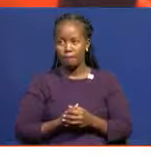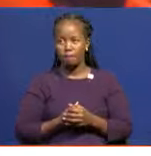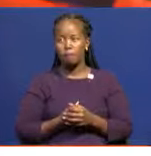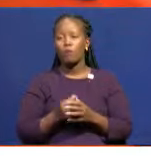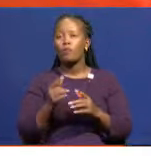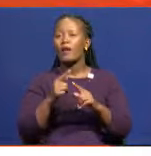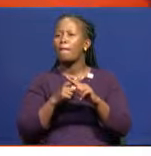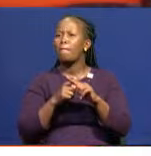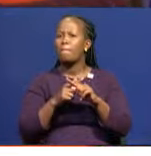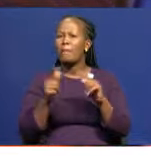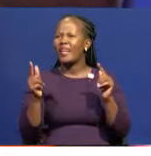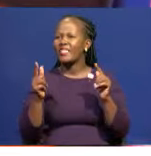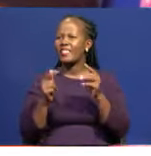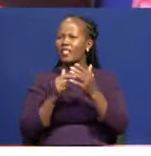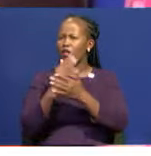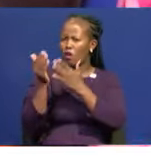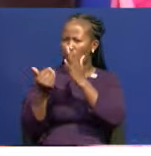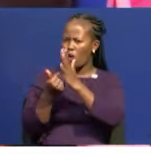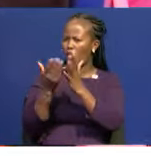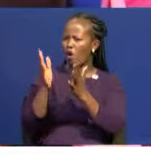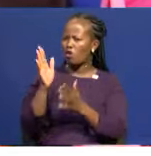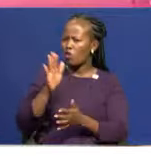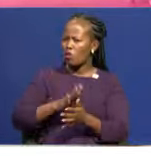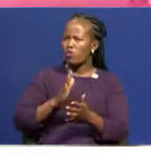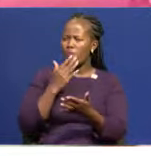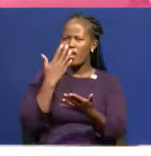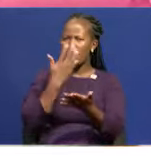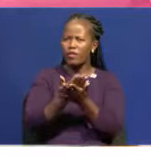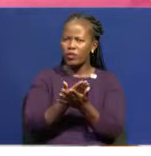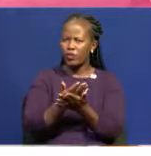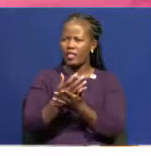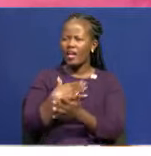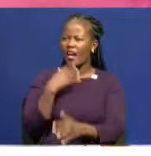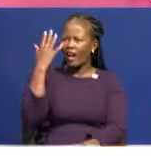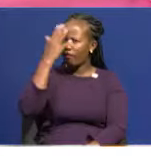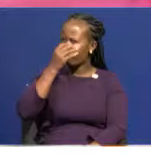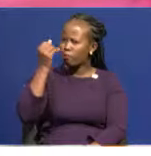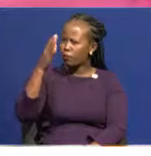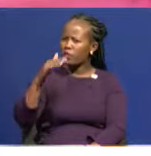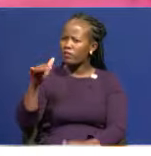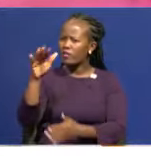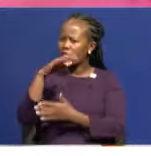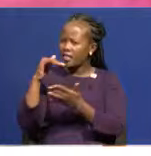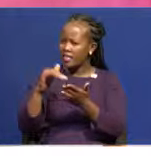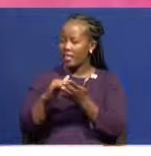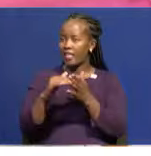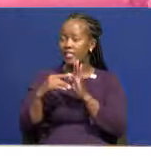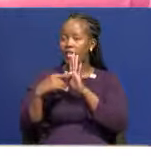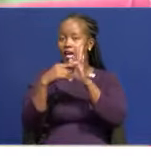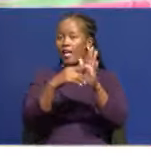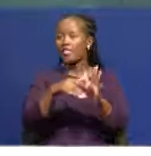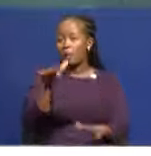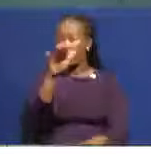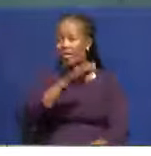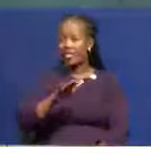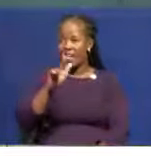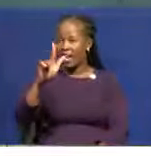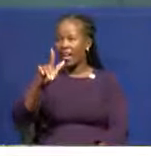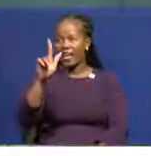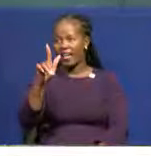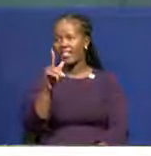Hata hivyo, si magereza yote ya wanawake yaliona fursa nzuri kama zile zilizoko katika gereza la wanawake la Lang'ata.